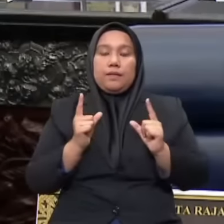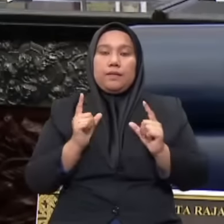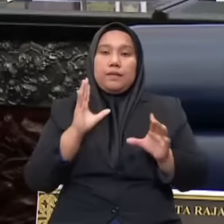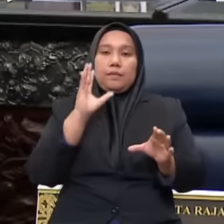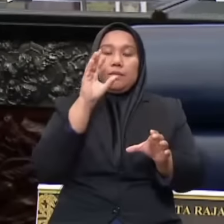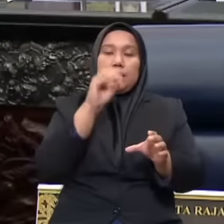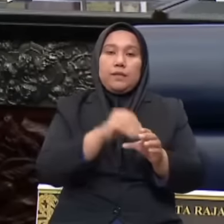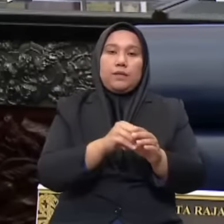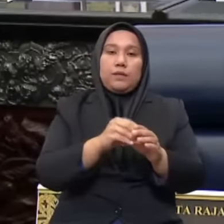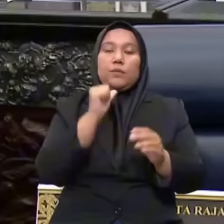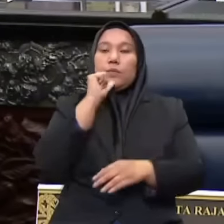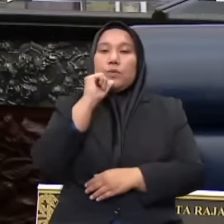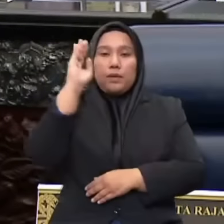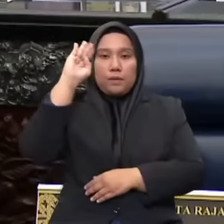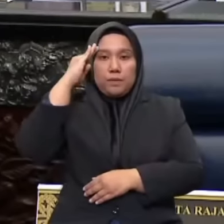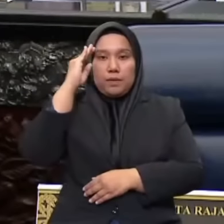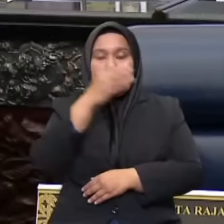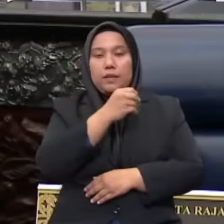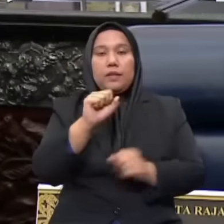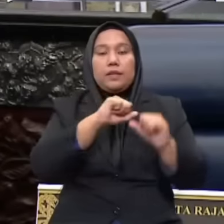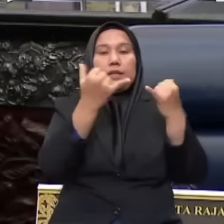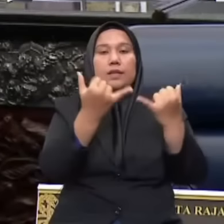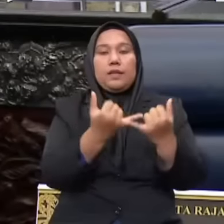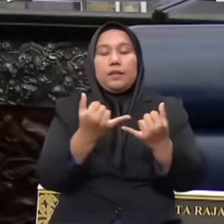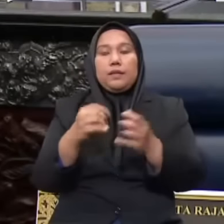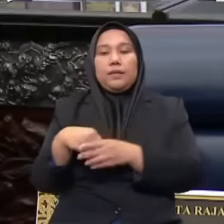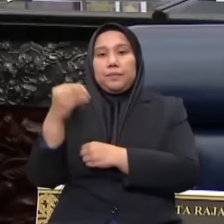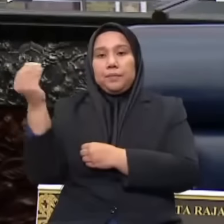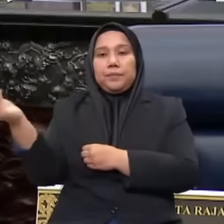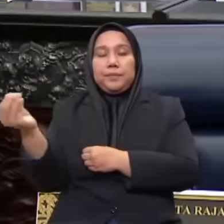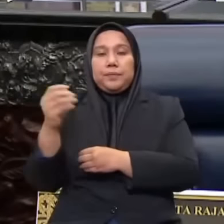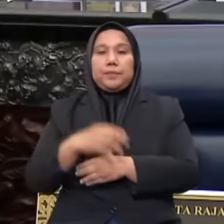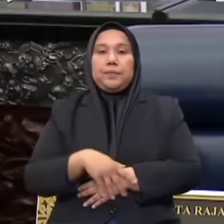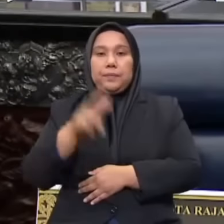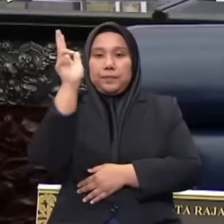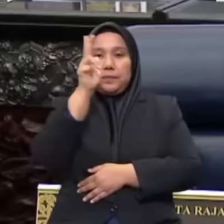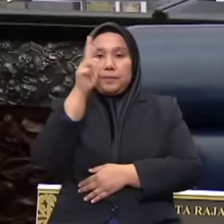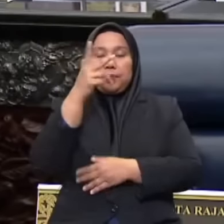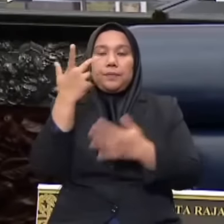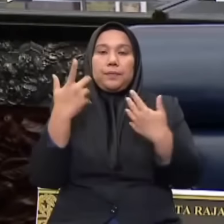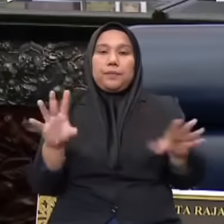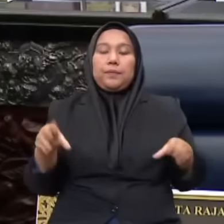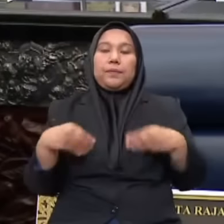Putra dan juga syarikat-syarikat asing. Kerajaan telah memberi